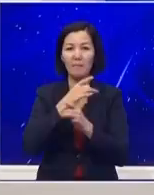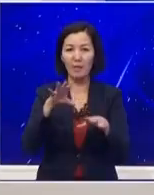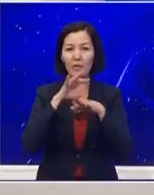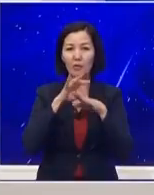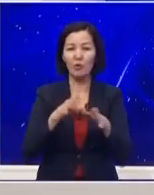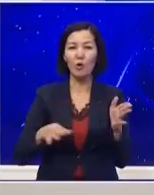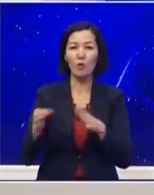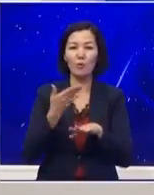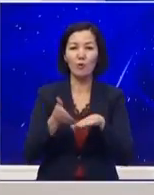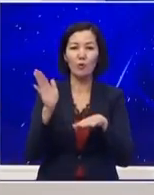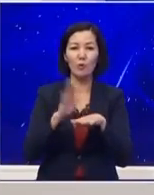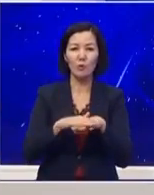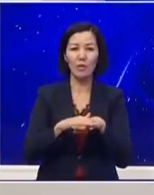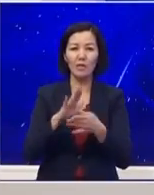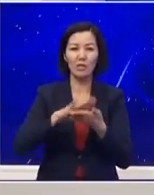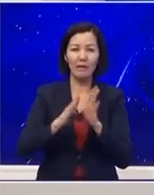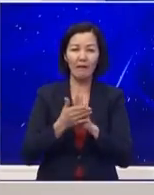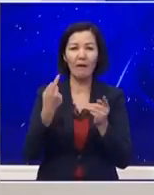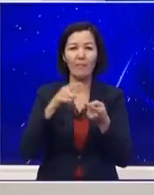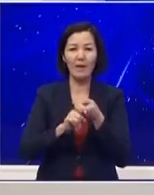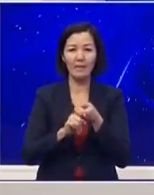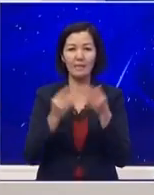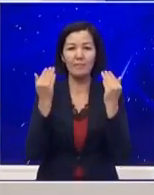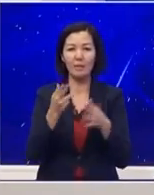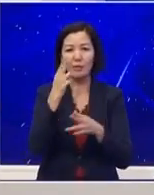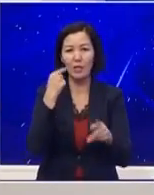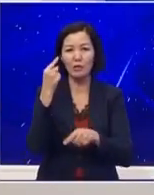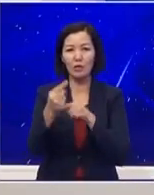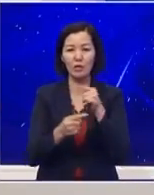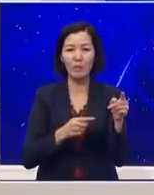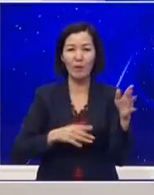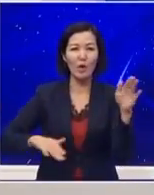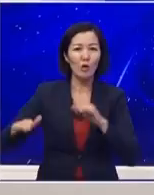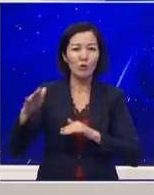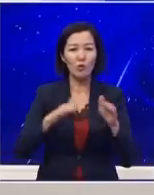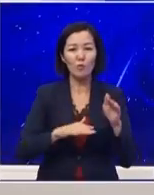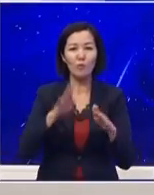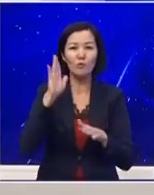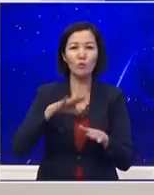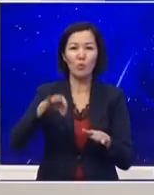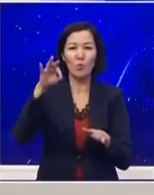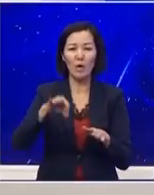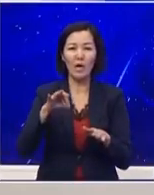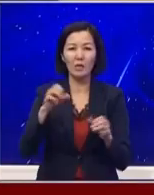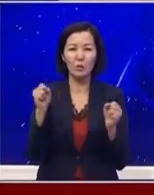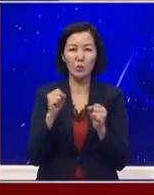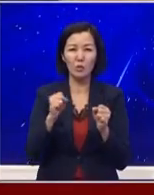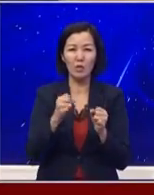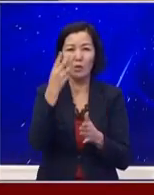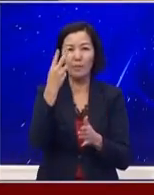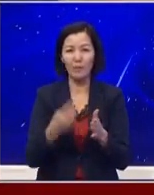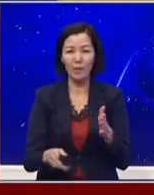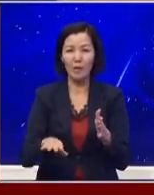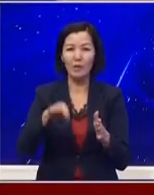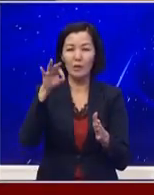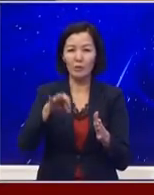Облыстағы күрделі санитарлық-эпидемиологиялық жағдайға байланысты биыл дәстүрлі жаппай шомылуға тыйым. Десе де діни ұйымдарда